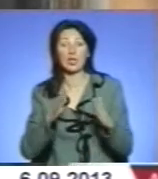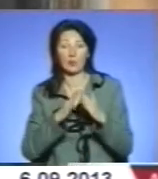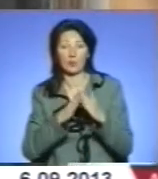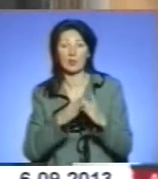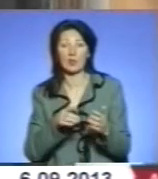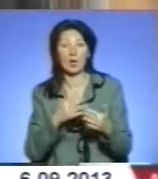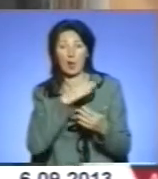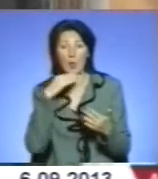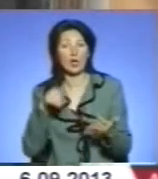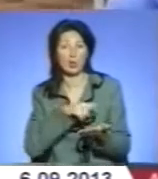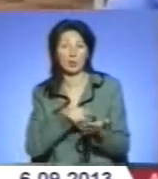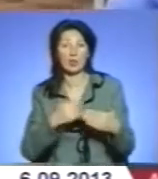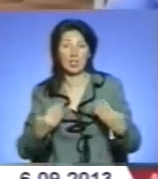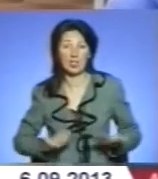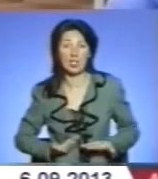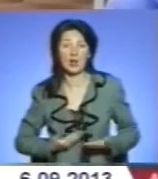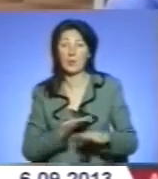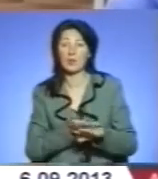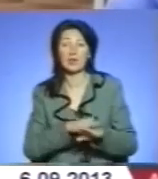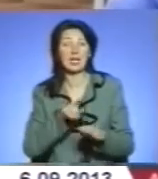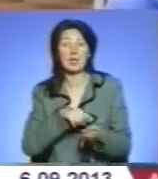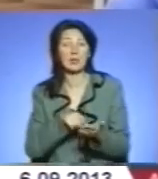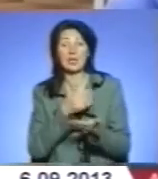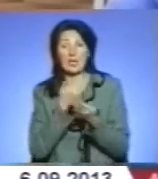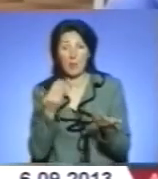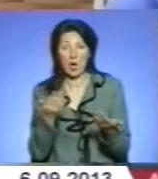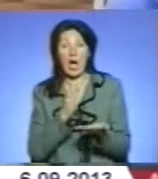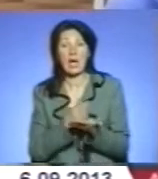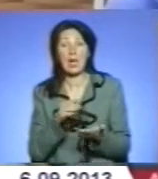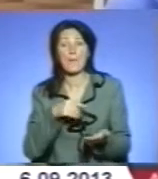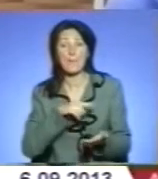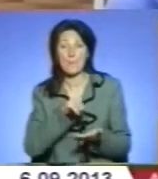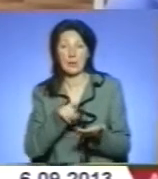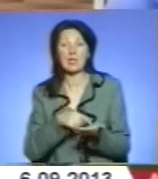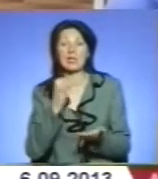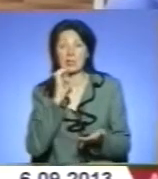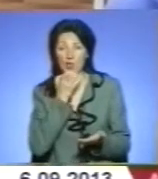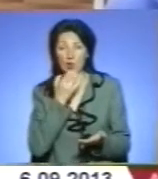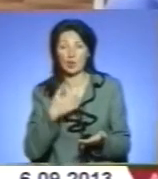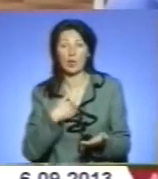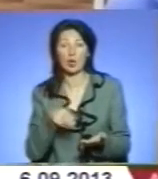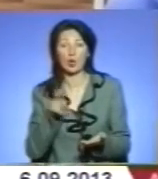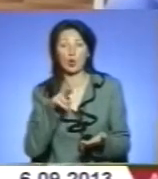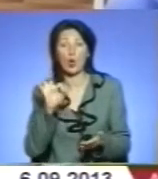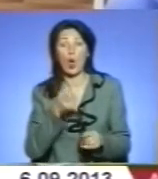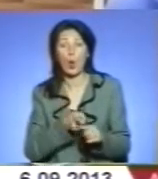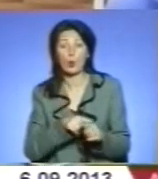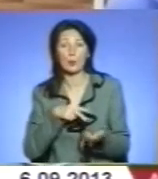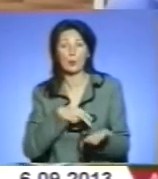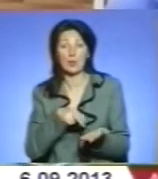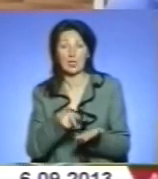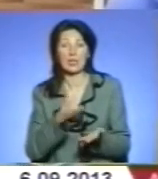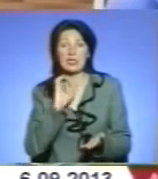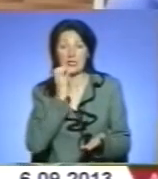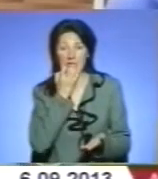таких питань, життєвих. Важких питань немає, але є питання серйозні, і ми до нього підійшли з